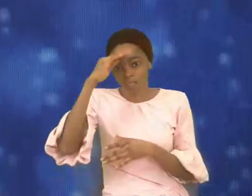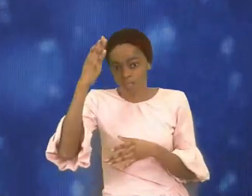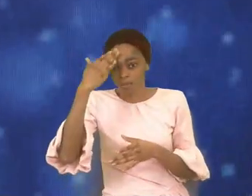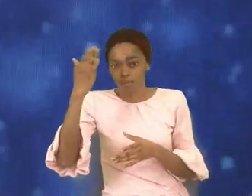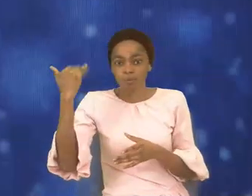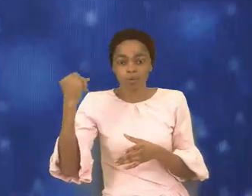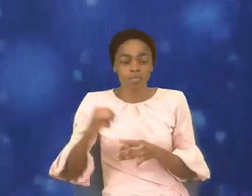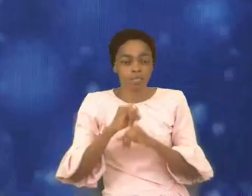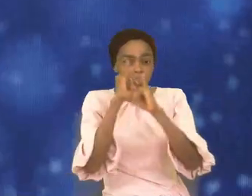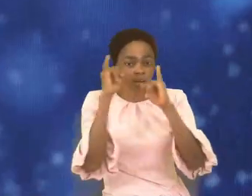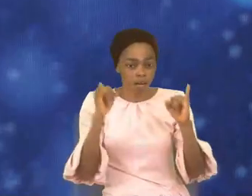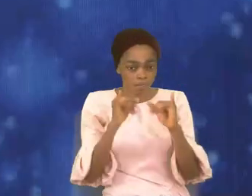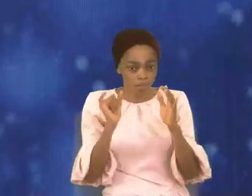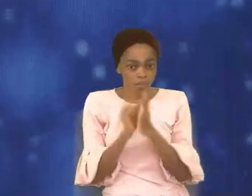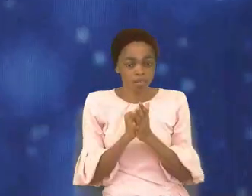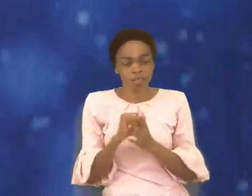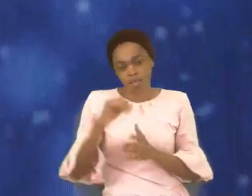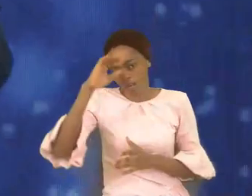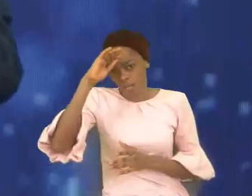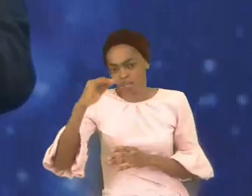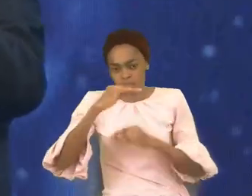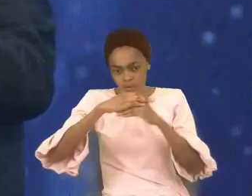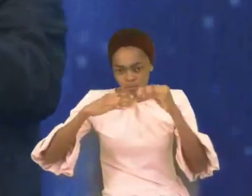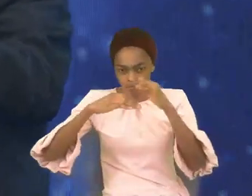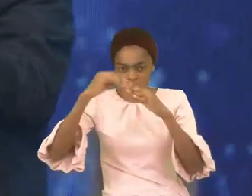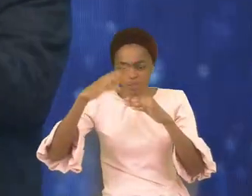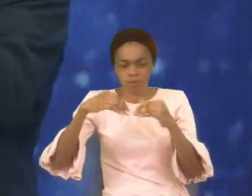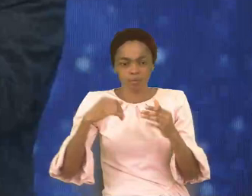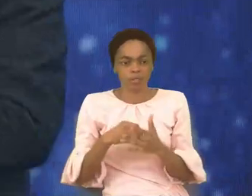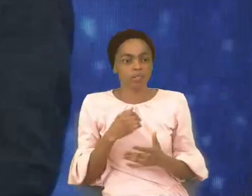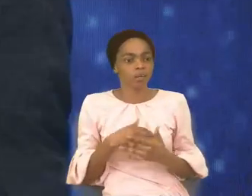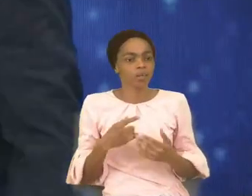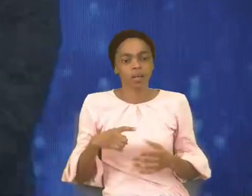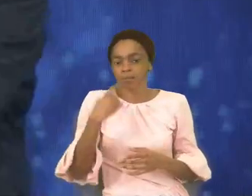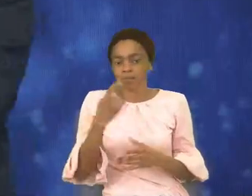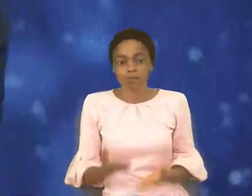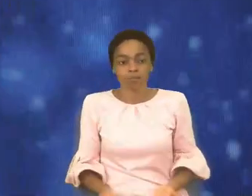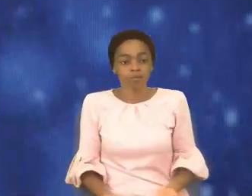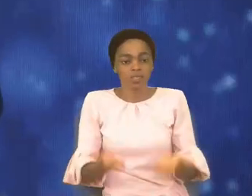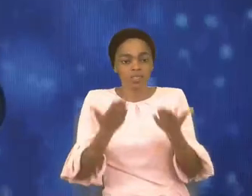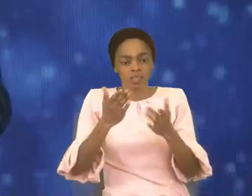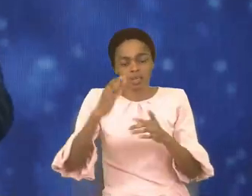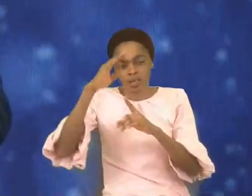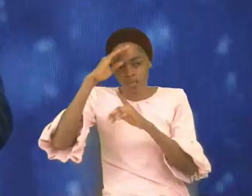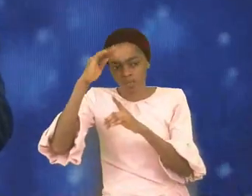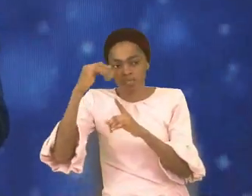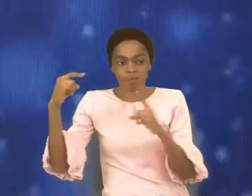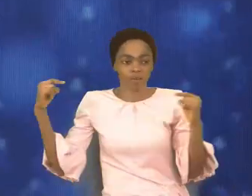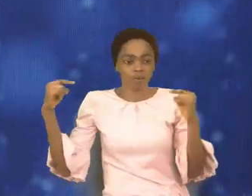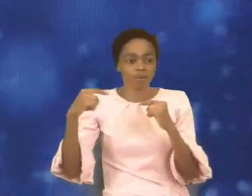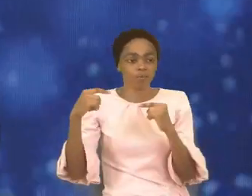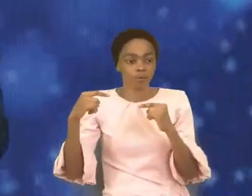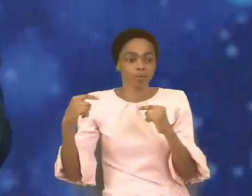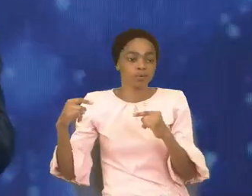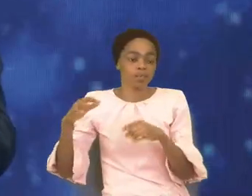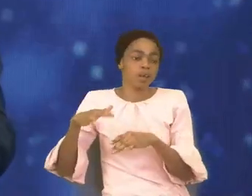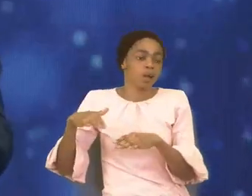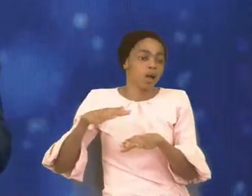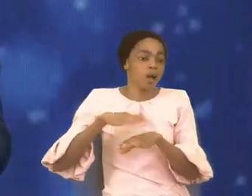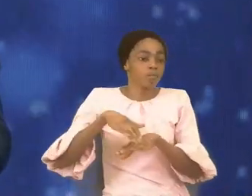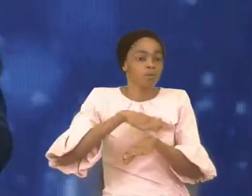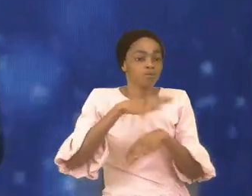l'idole qu'il a suscité, qui s'oppose, qui s'élève au-dessus de tout ce qu'on appelle Dieu ou de